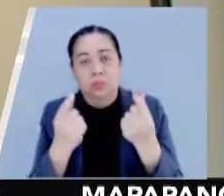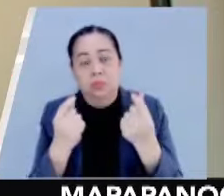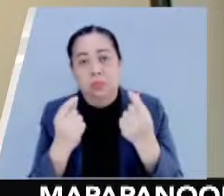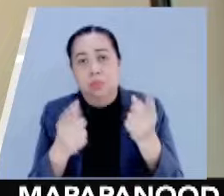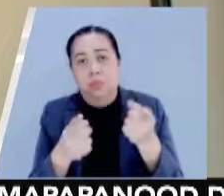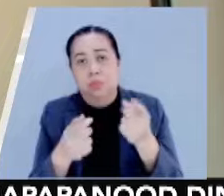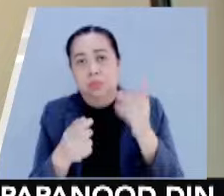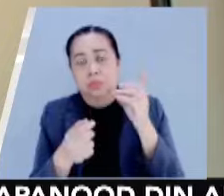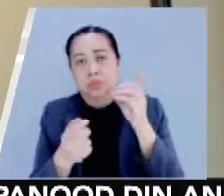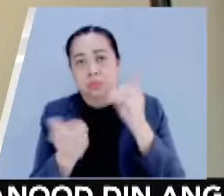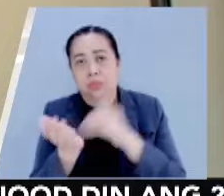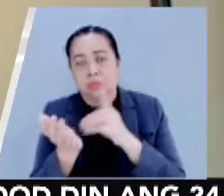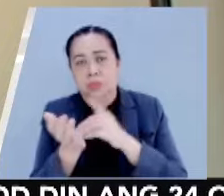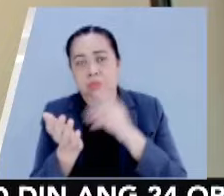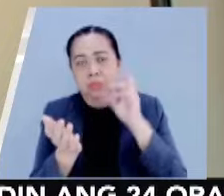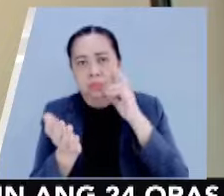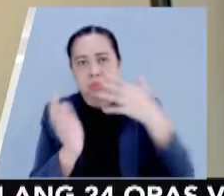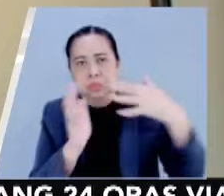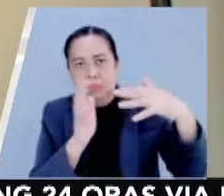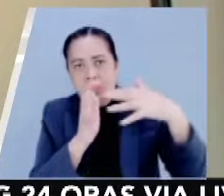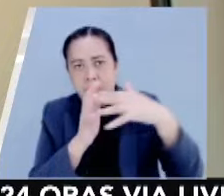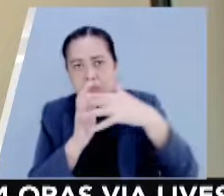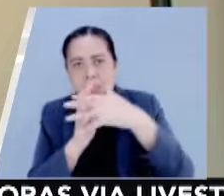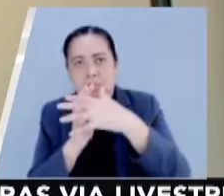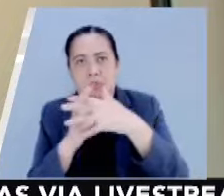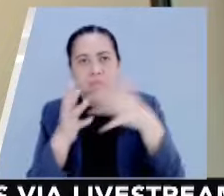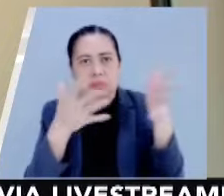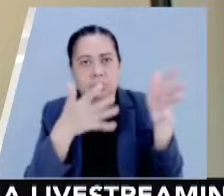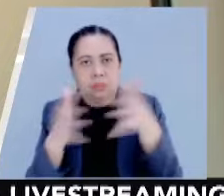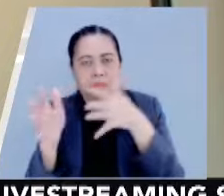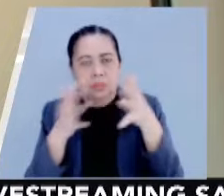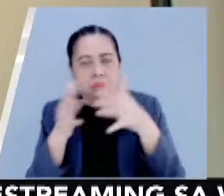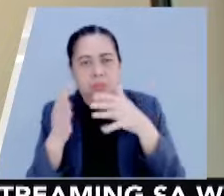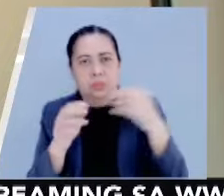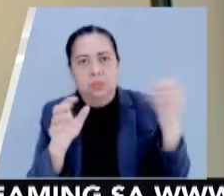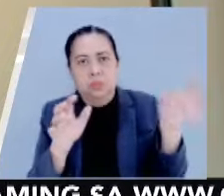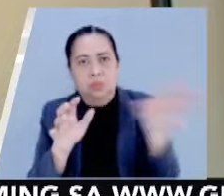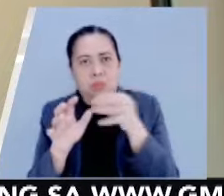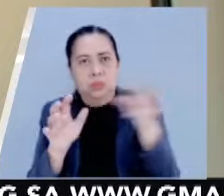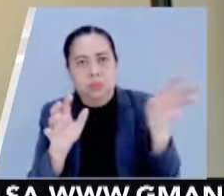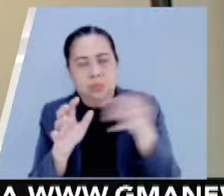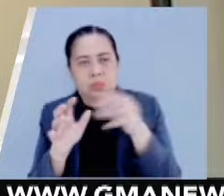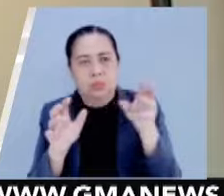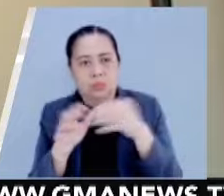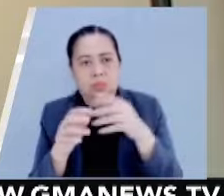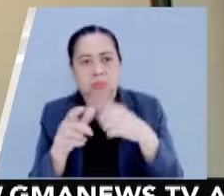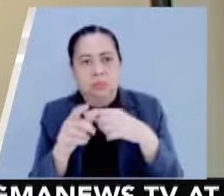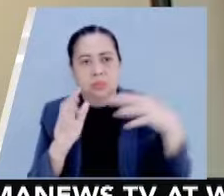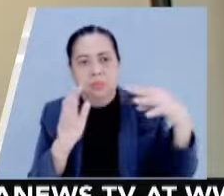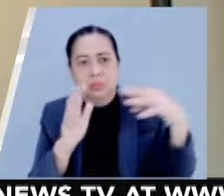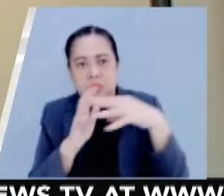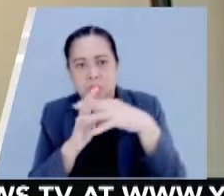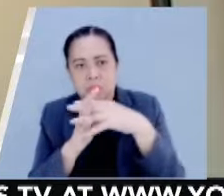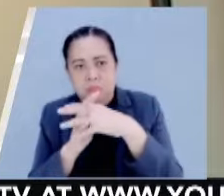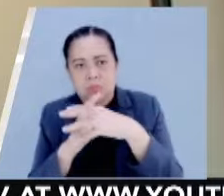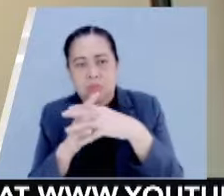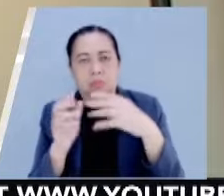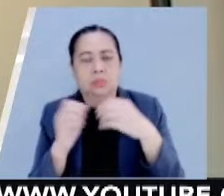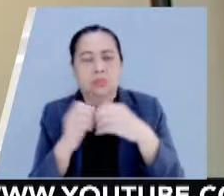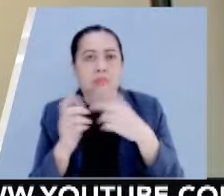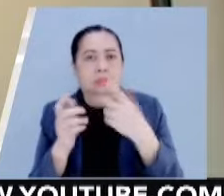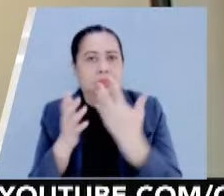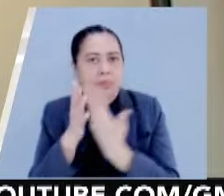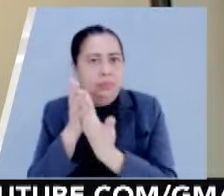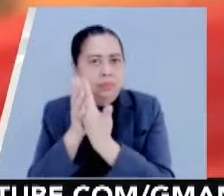na dito didiretso yung hangin ng exhaust na yun. Papasok siya dito sa gilid. Ayan, dadaanan niya